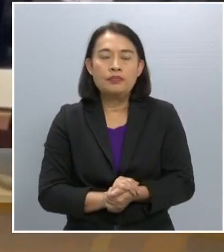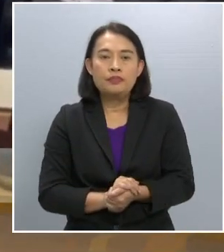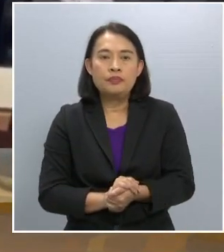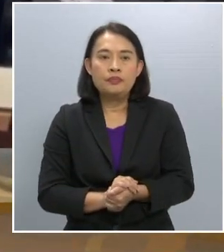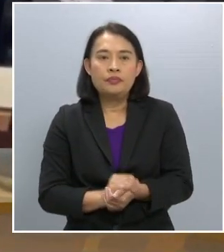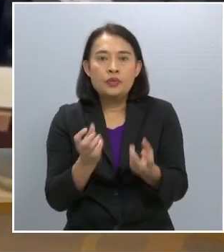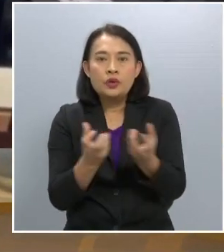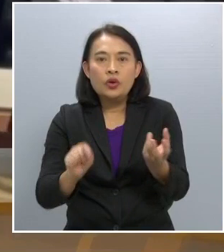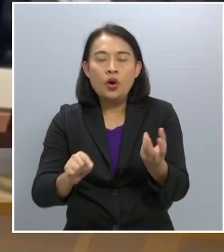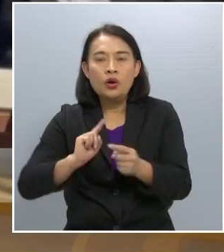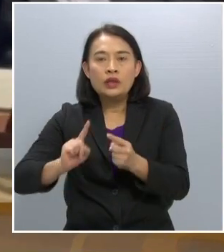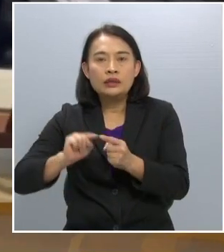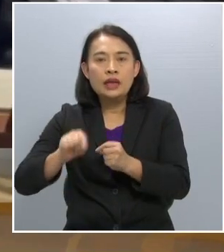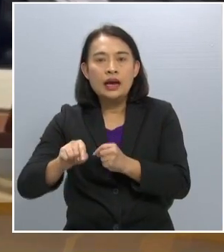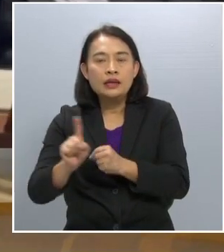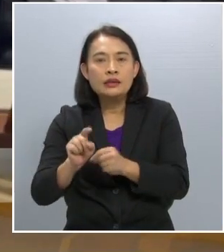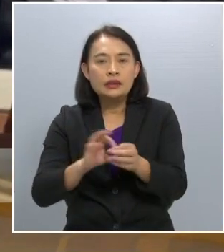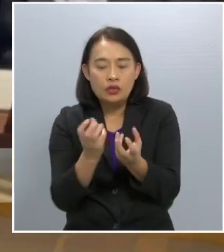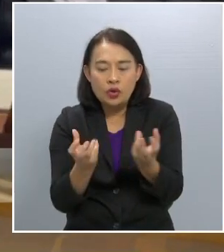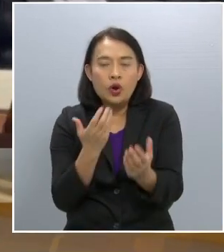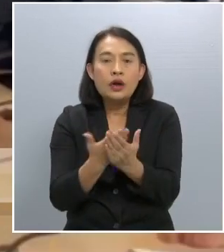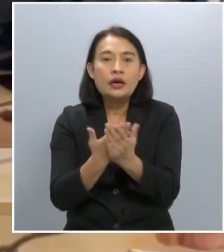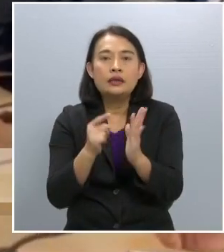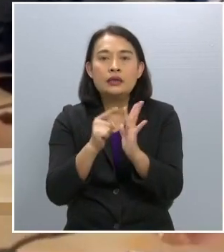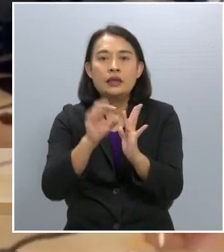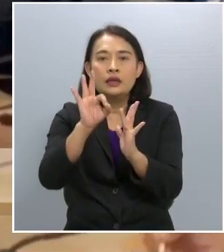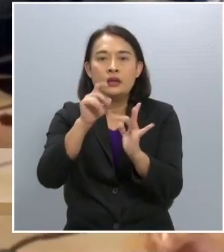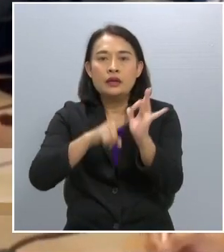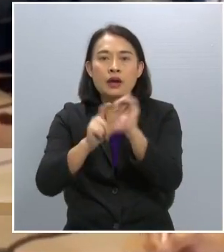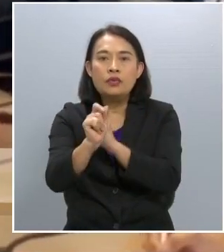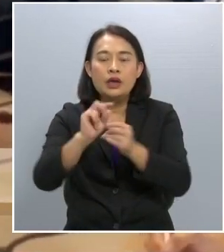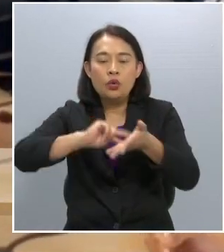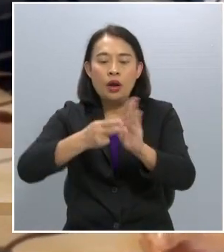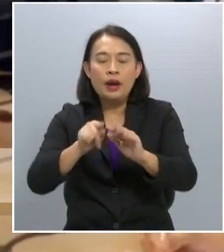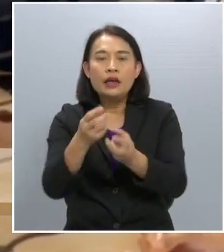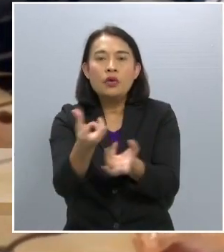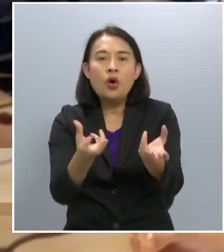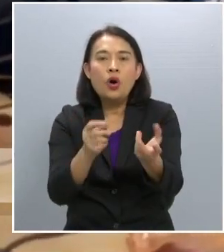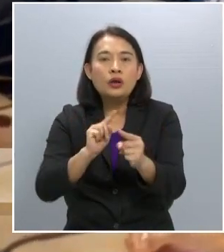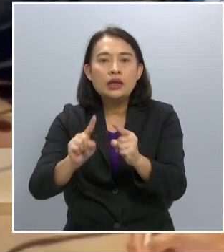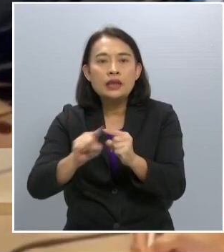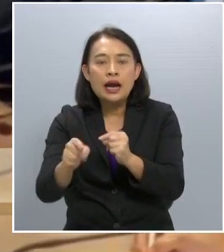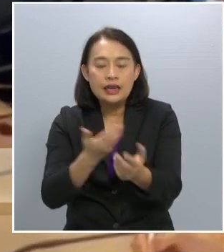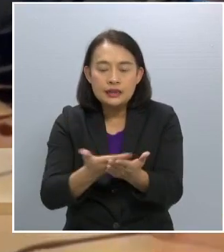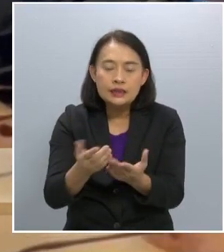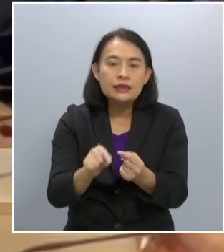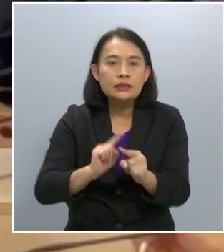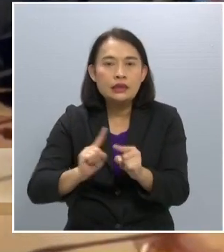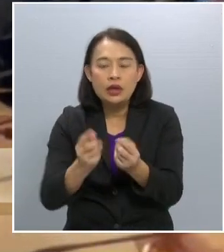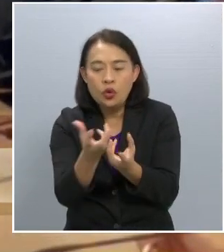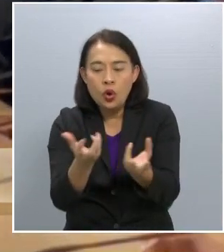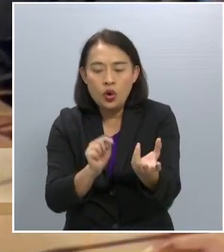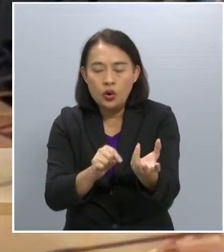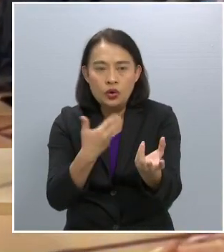สินค้าค่าครองชีพค่ะคิดง่ายๆแบบนั้นผู้อำนวยการสำนักงานนโยบายและยุทธศาสตร์การค้าพูนพงษ์นัยนา